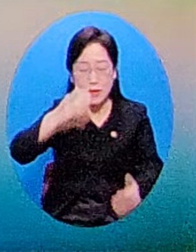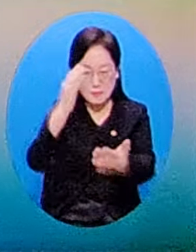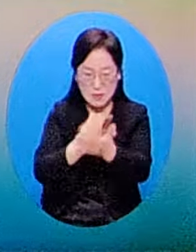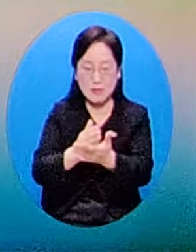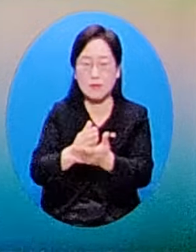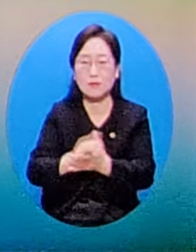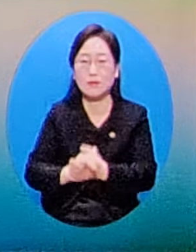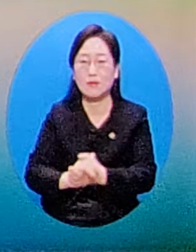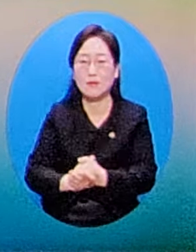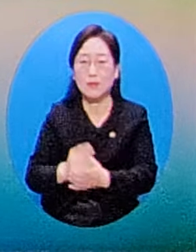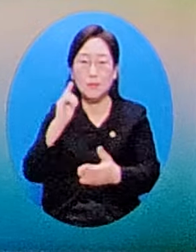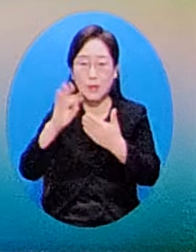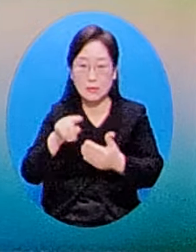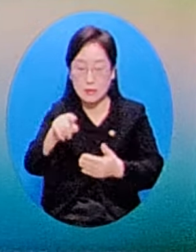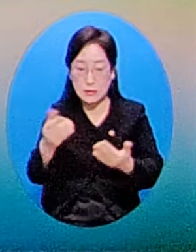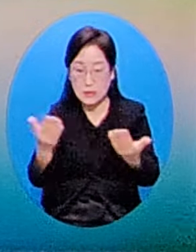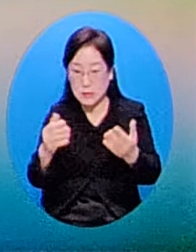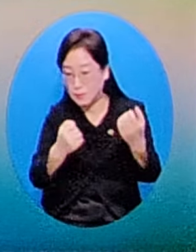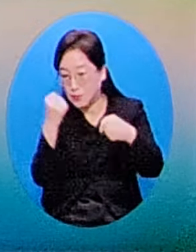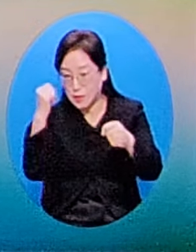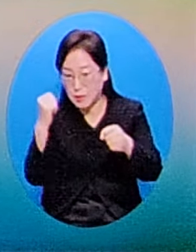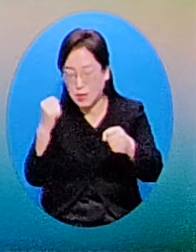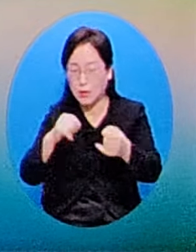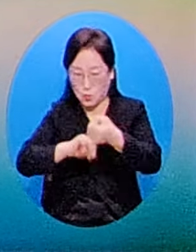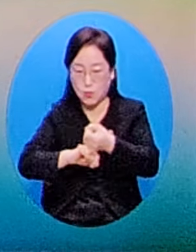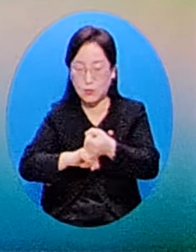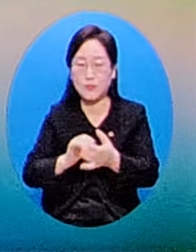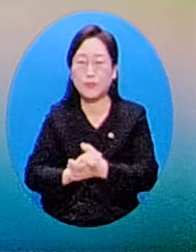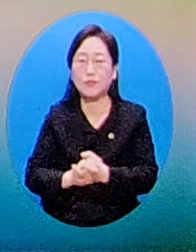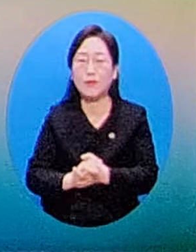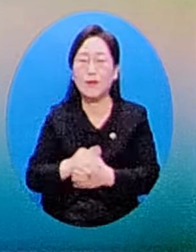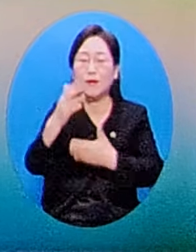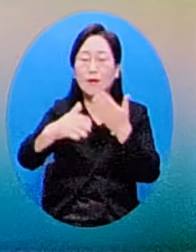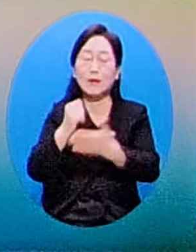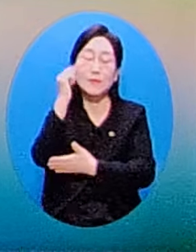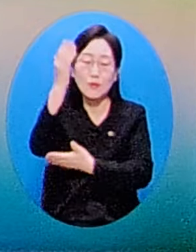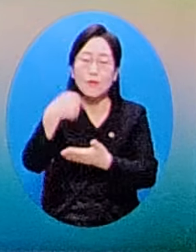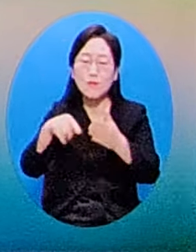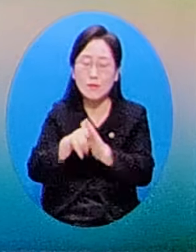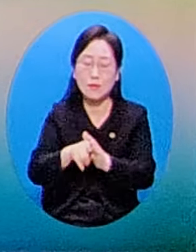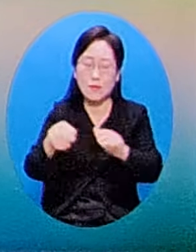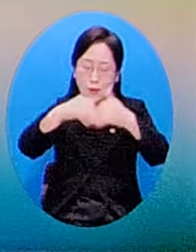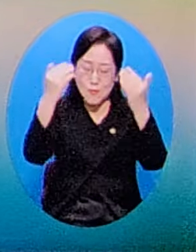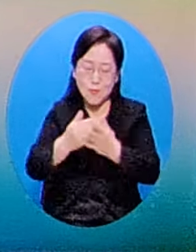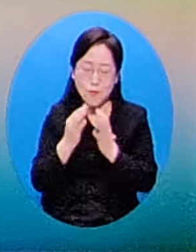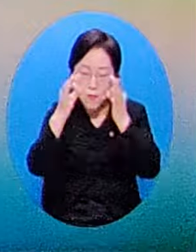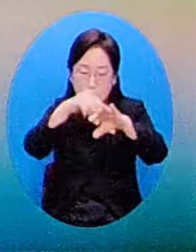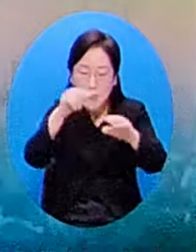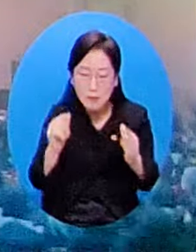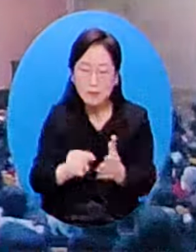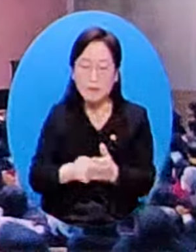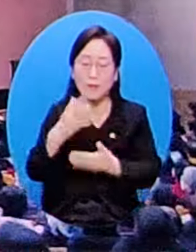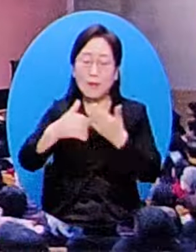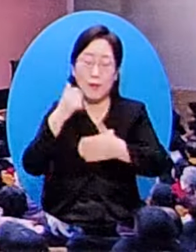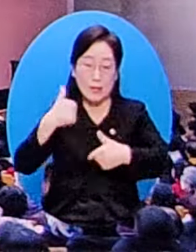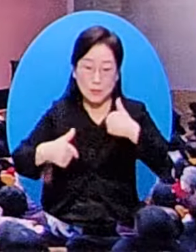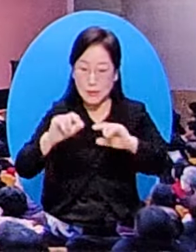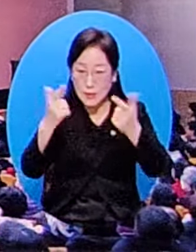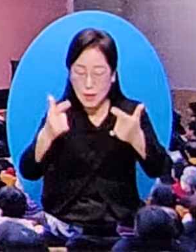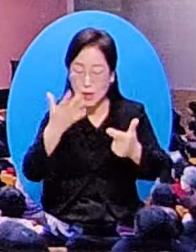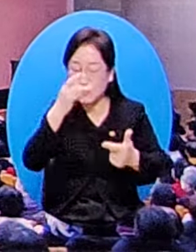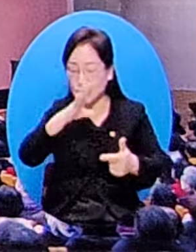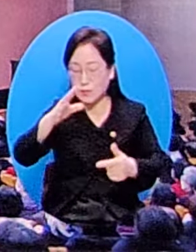말자. 만일 내가 그런 일을 피할 수 있다면 피하자. 하나님의 영광을 위해서라면 전심을 다해야 되고 하나님이 기뻐하지 않은 것은